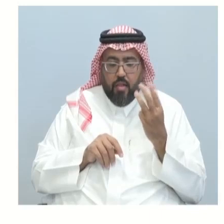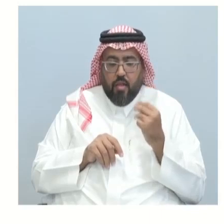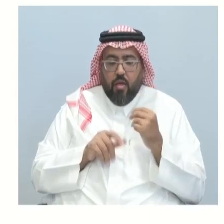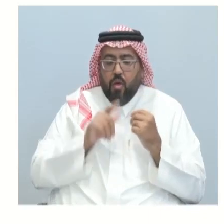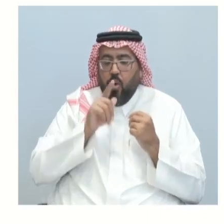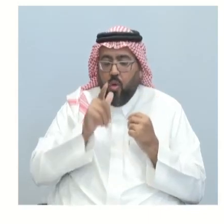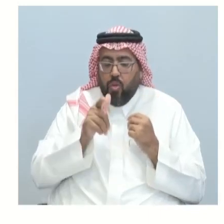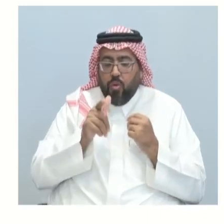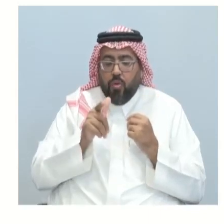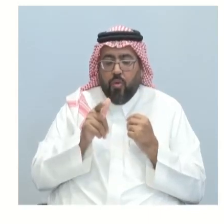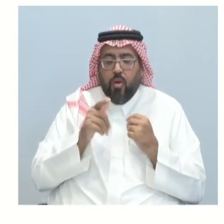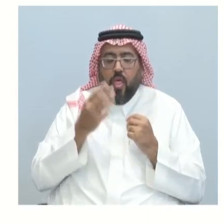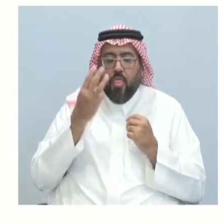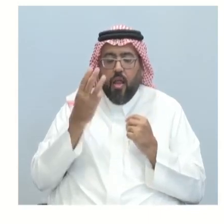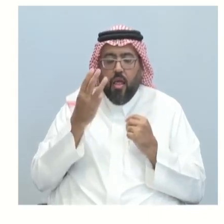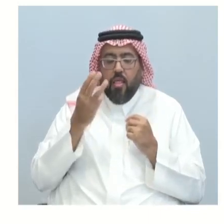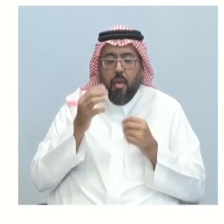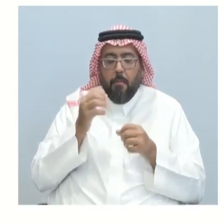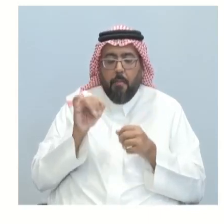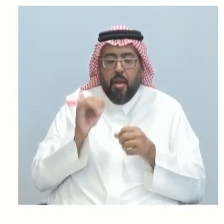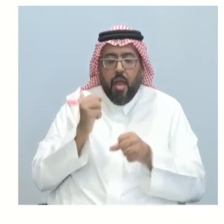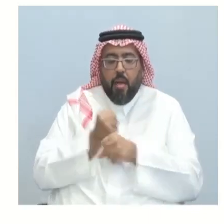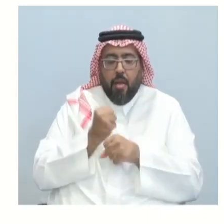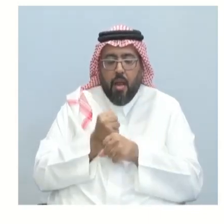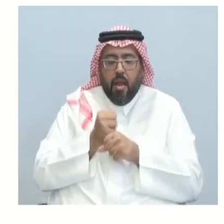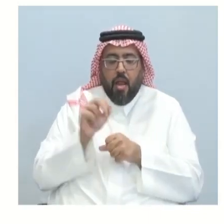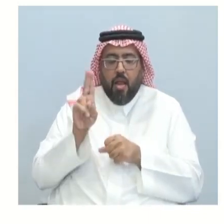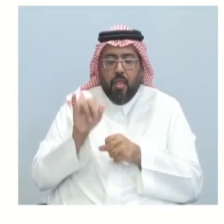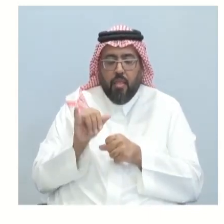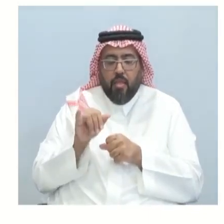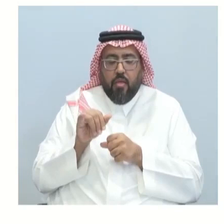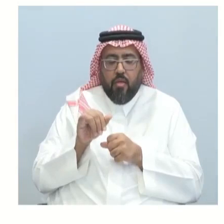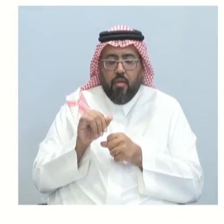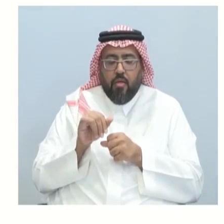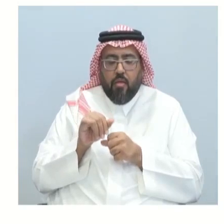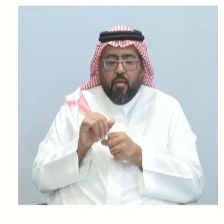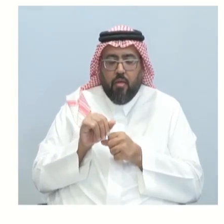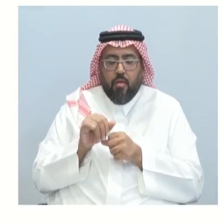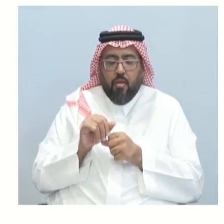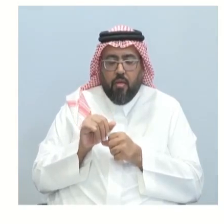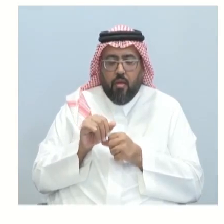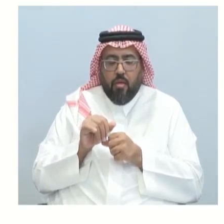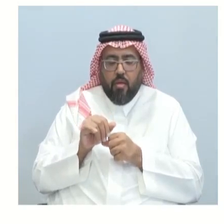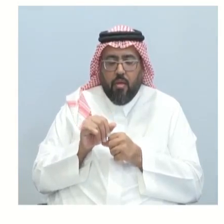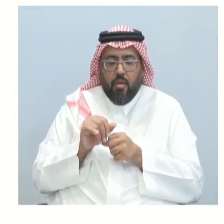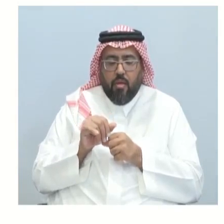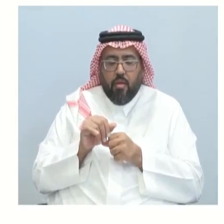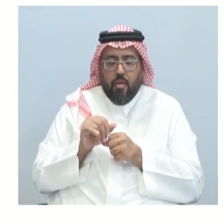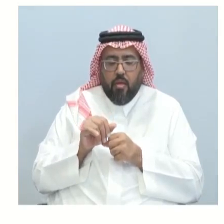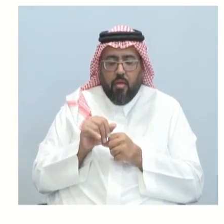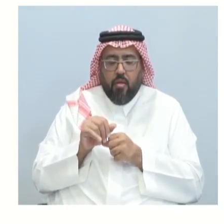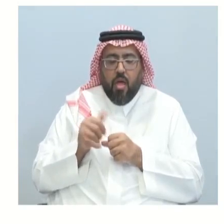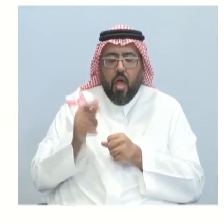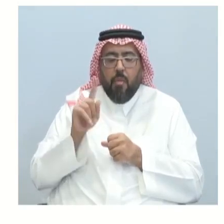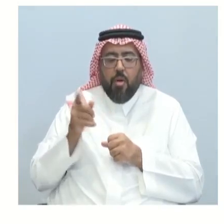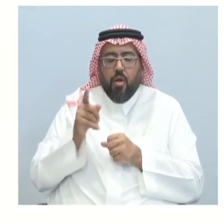بالسؤال الثالث اذكر ثلاثه من الاعمال التي او اذكر ثلاثه من الاعمال التي